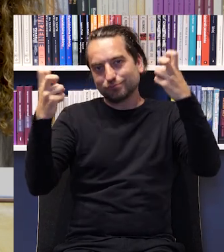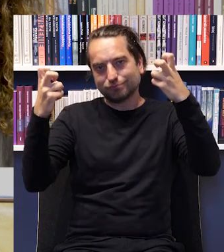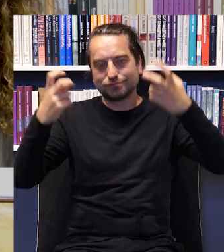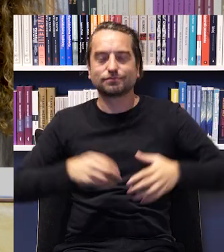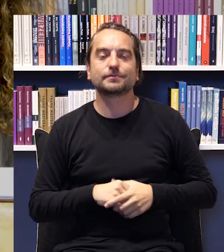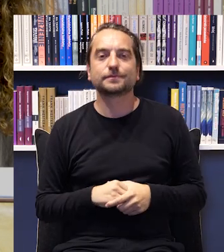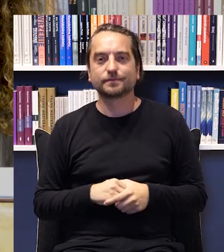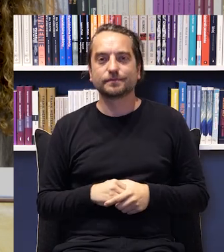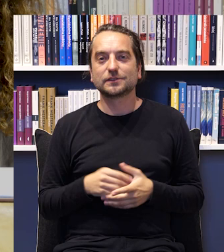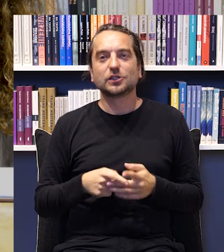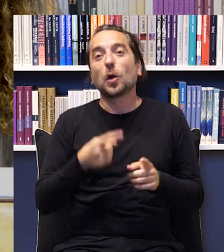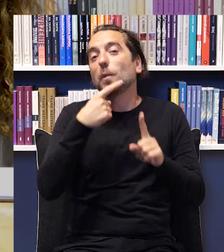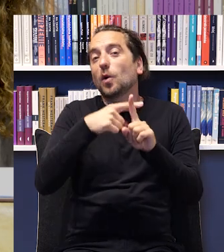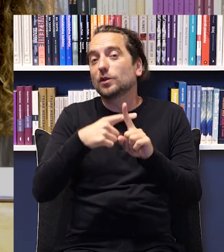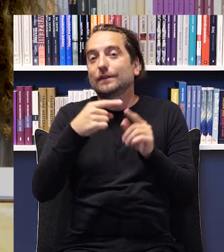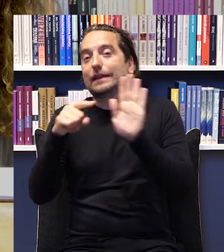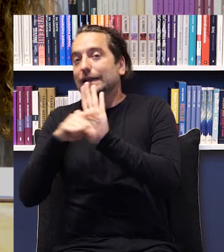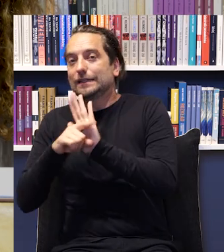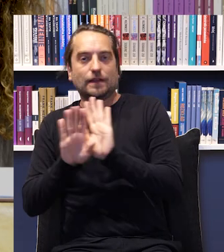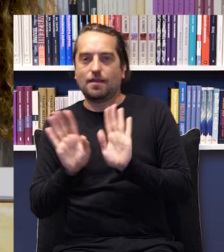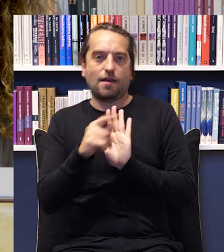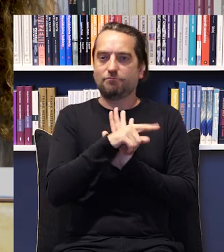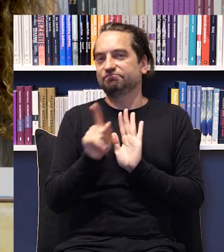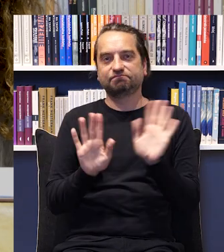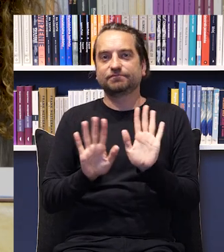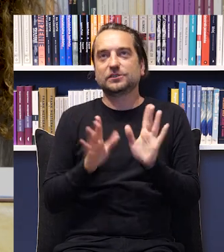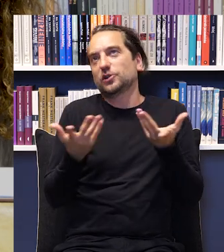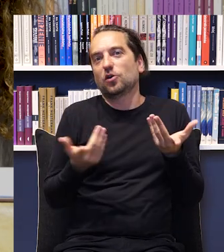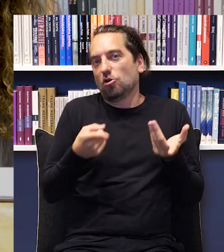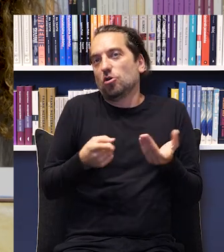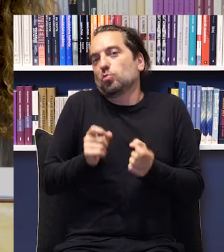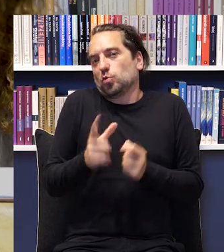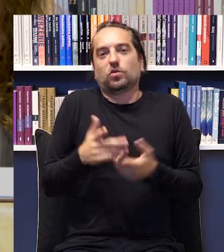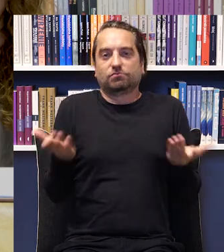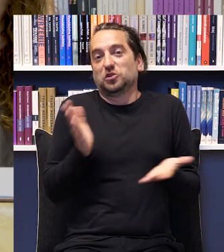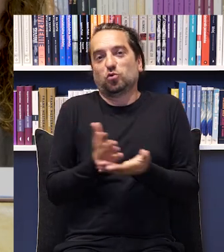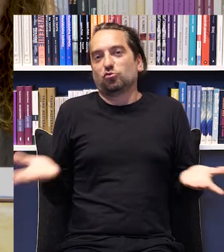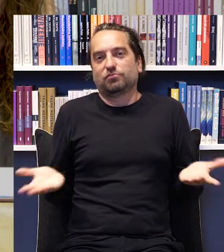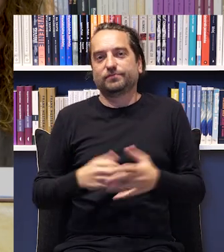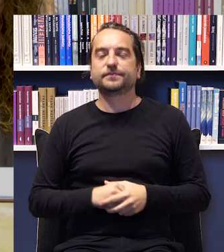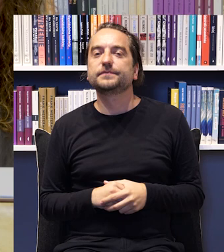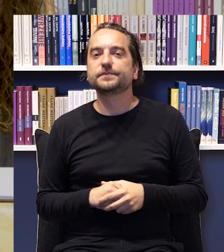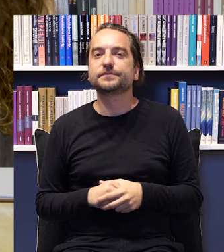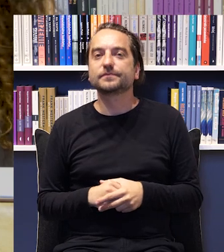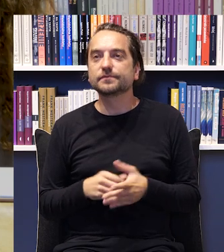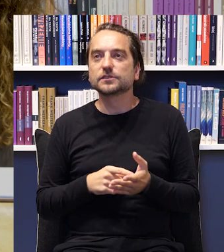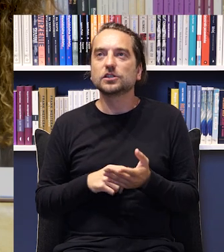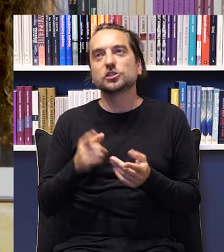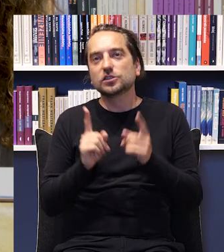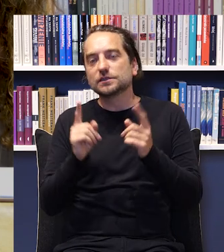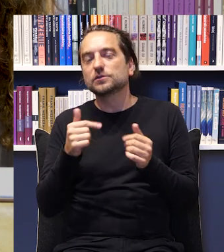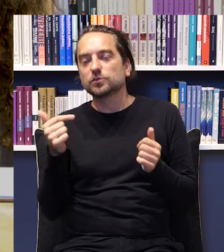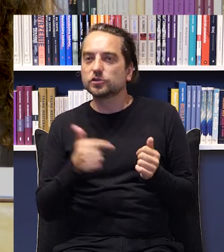to nie jest pozytywna ani negatywna rzecz, tylko to jest po prostu coś, co jest. Jakby wydaje mi się, że to jest coś, co musimy sobie